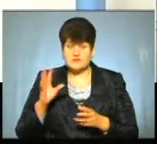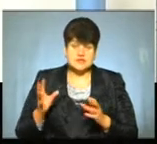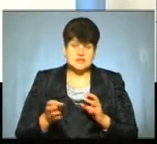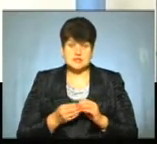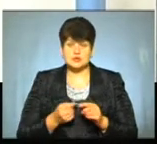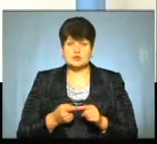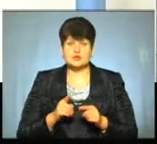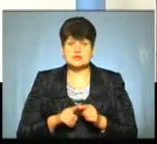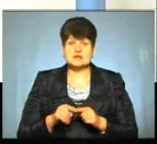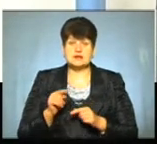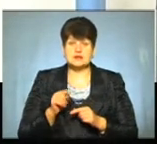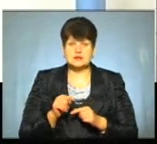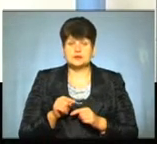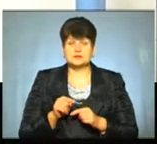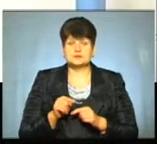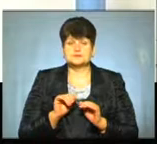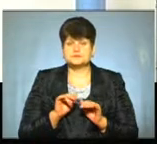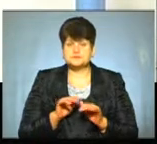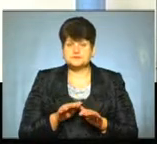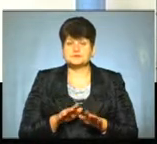та, власне, кухня, яка